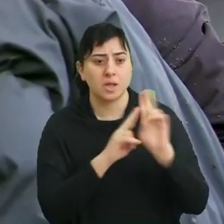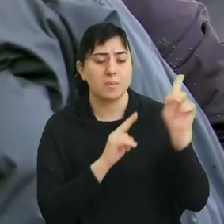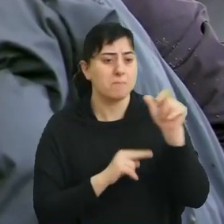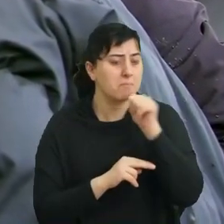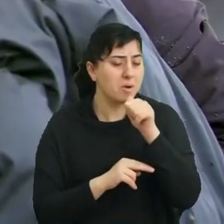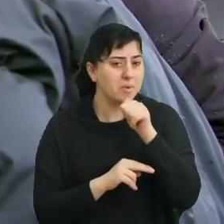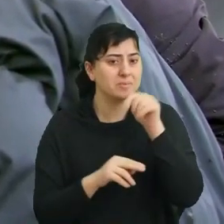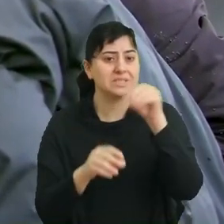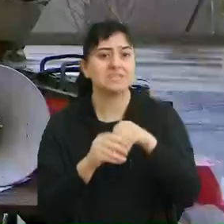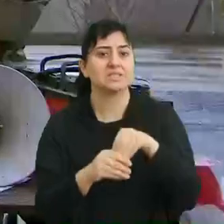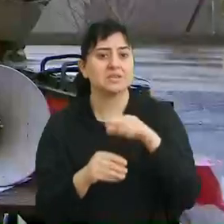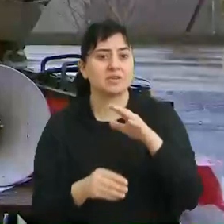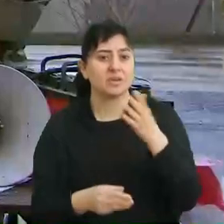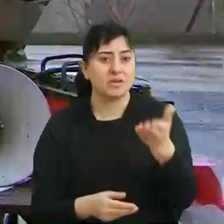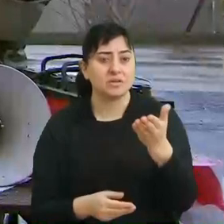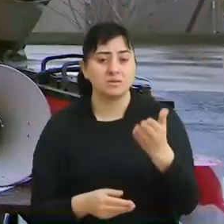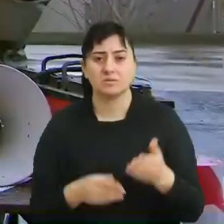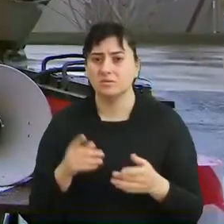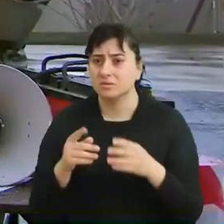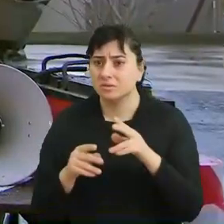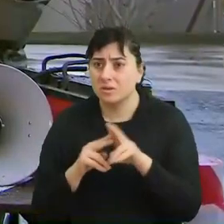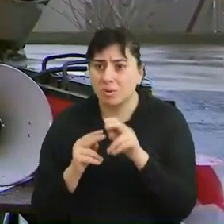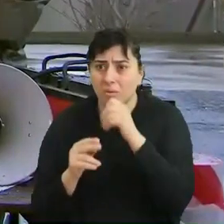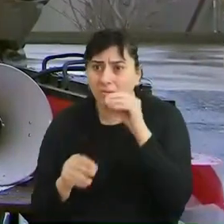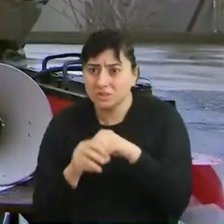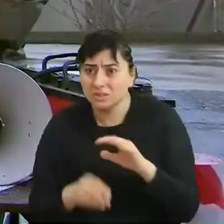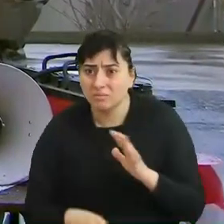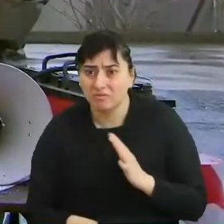babam içinde olmadan. Kemal babam içinde...